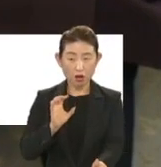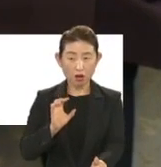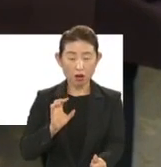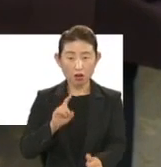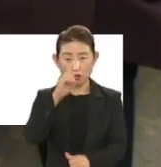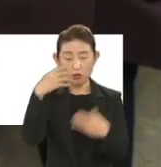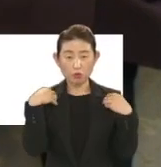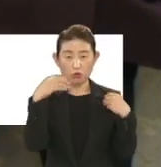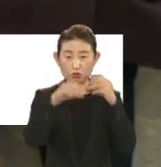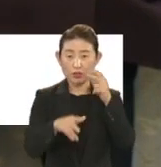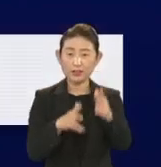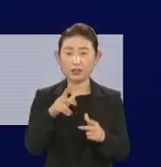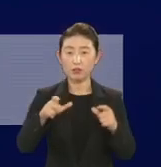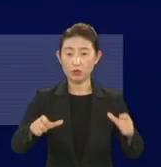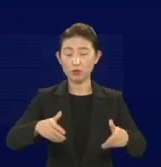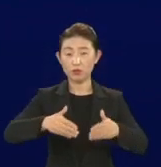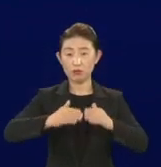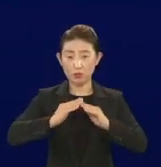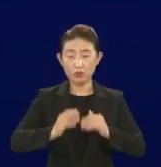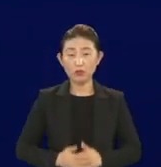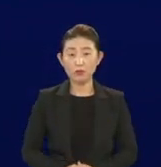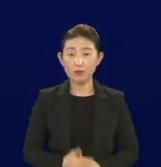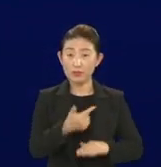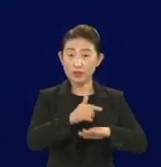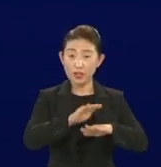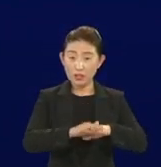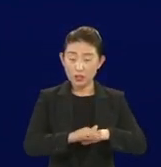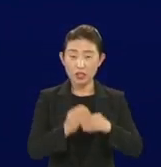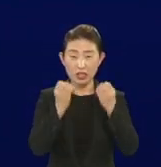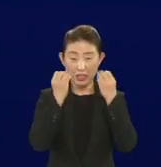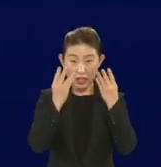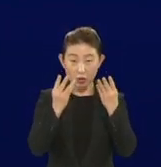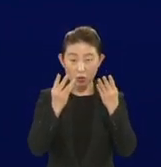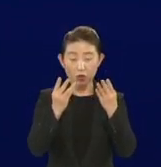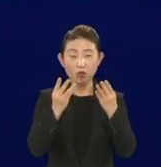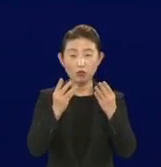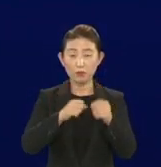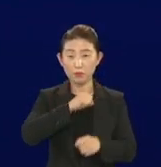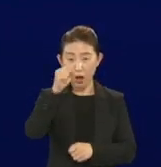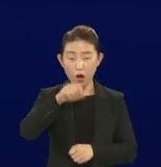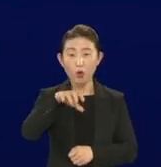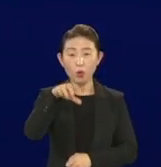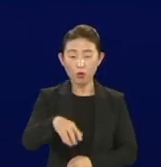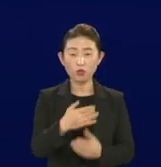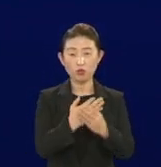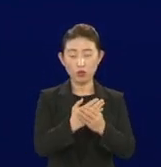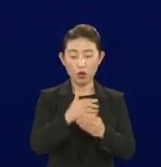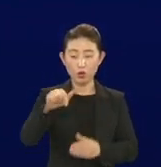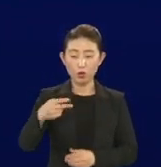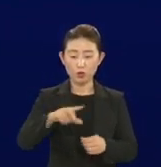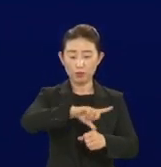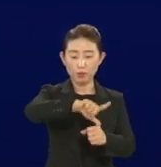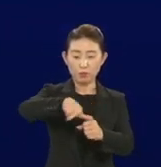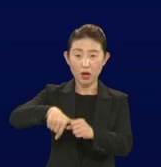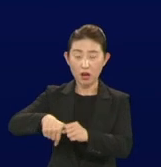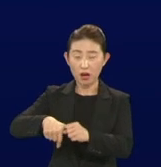국가산업단지를 조성하는 것입니다. 먼저 대전의 신규 산단 후보지는 유성구 교촌동 1원 160만